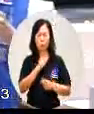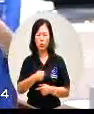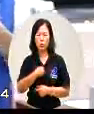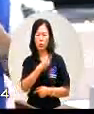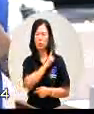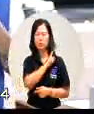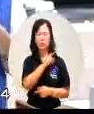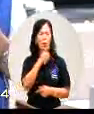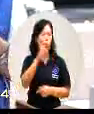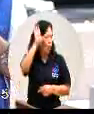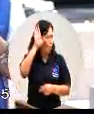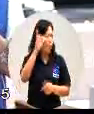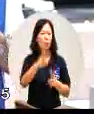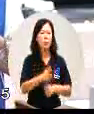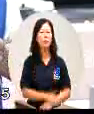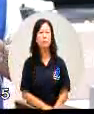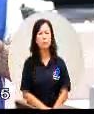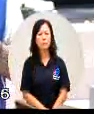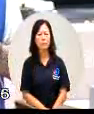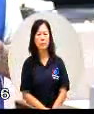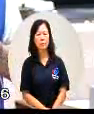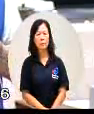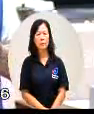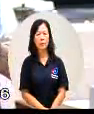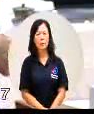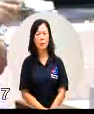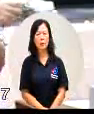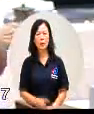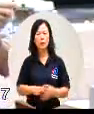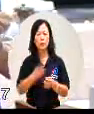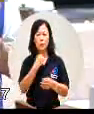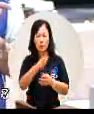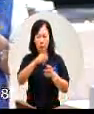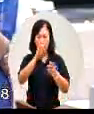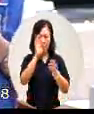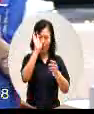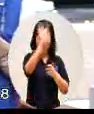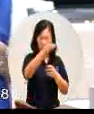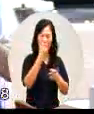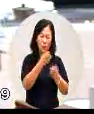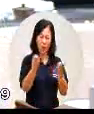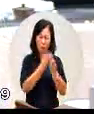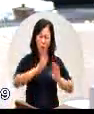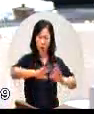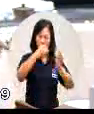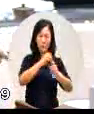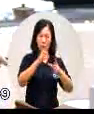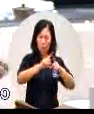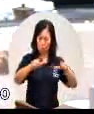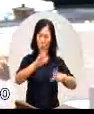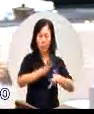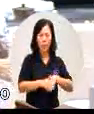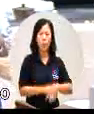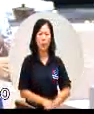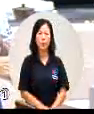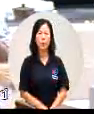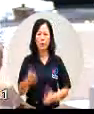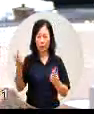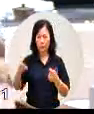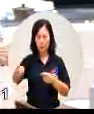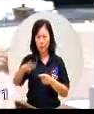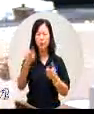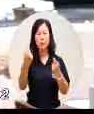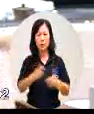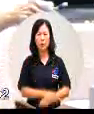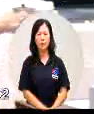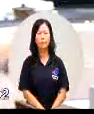啊20万啊，什么30万，那个开没啦，而且那边未来的发展空间很大哦，市长，这拢是有讲，开发